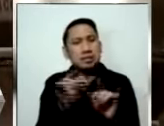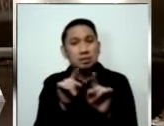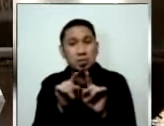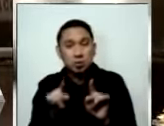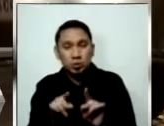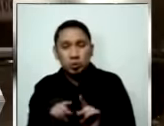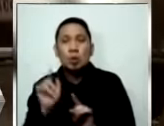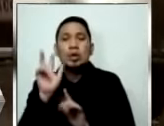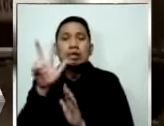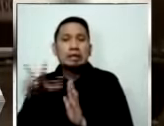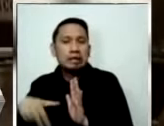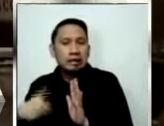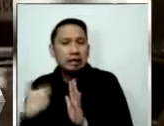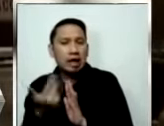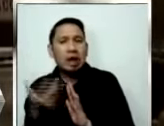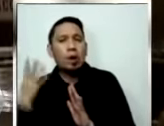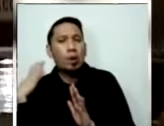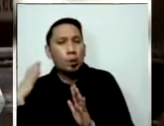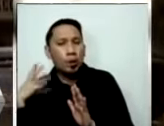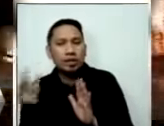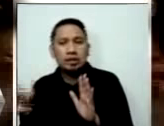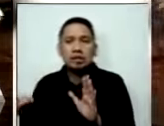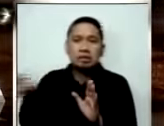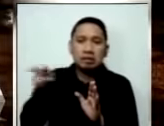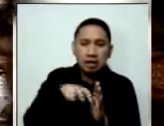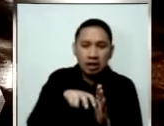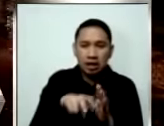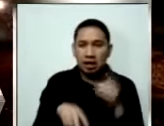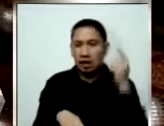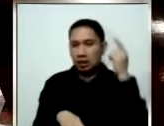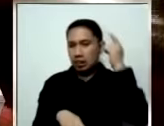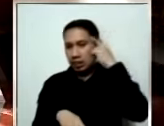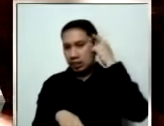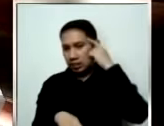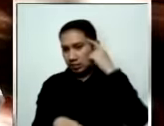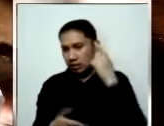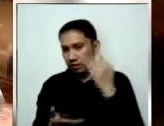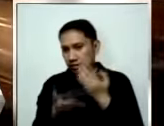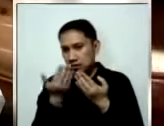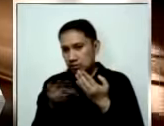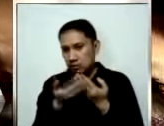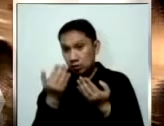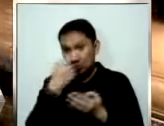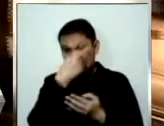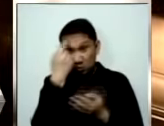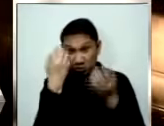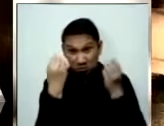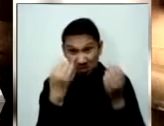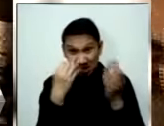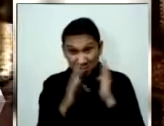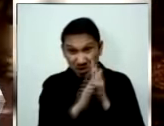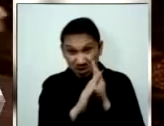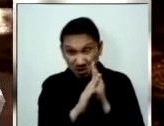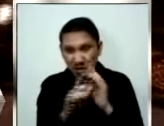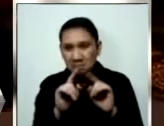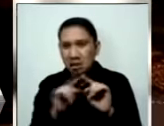niyang paghihintay ngayong gabi. Akala raw kasi niya mas madali ang biyahe dahil mas maraming bus. Yung pala, marami rin siyang